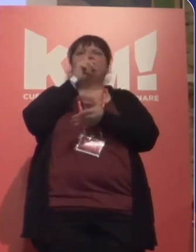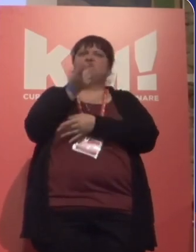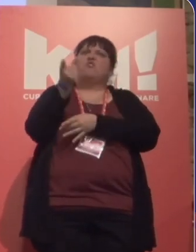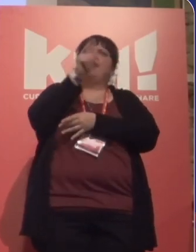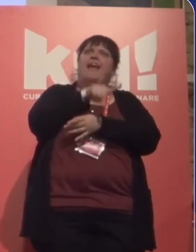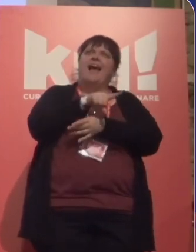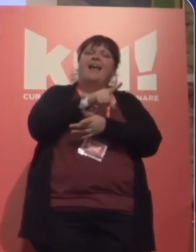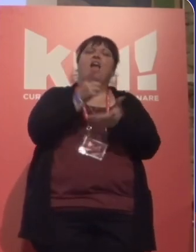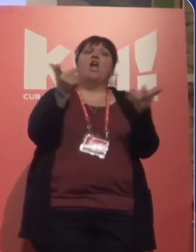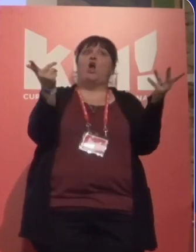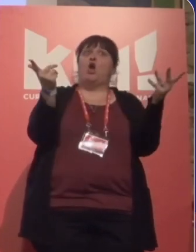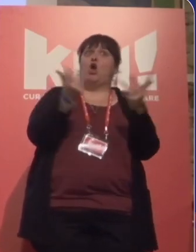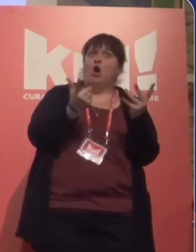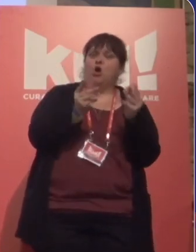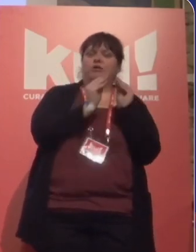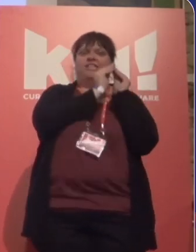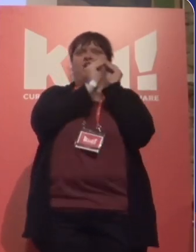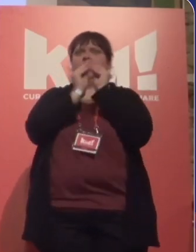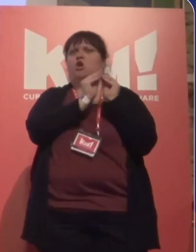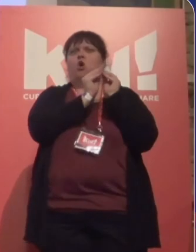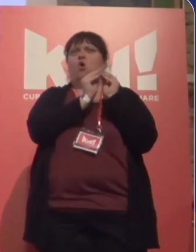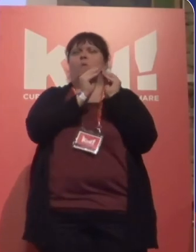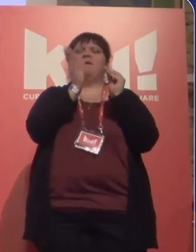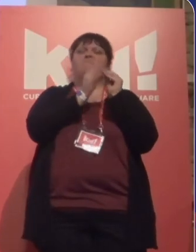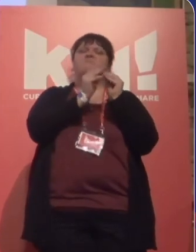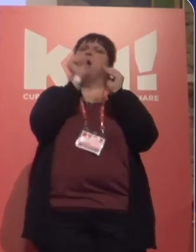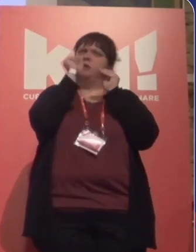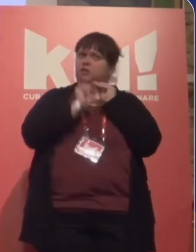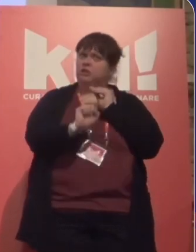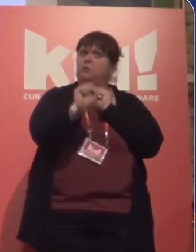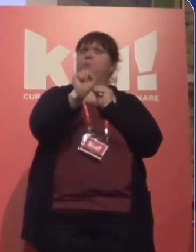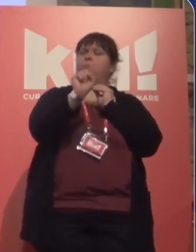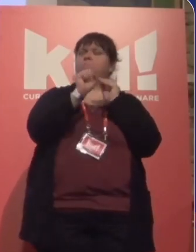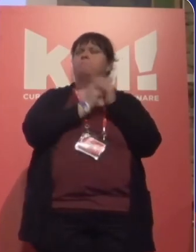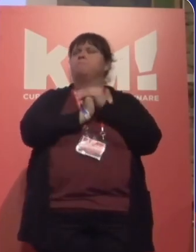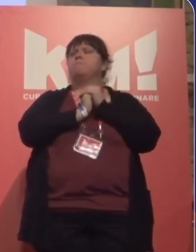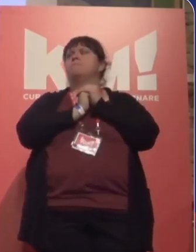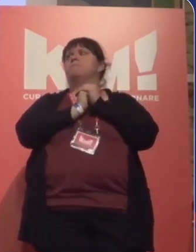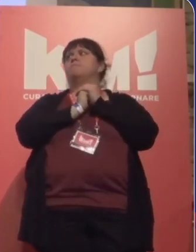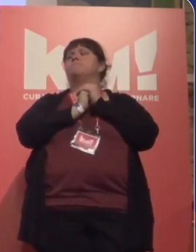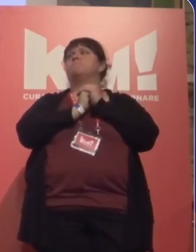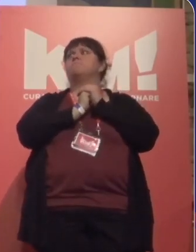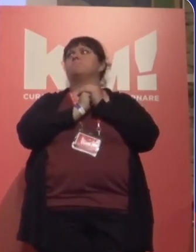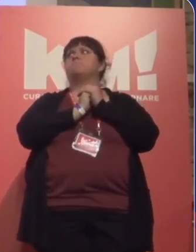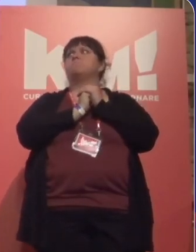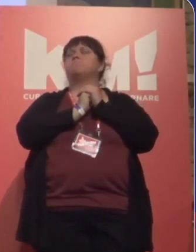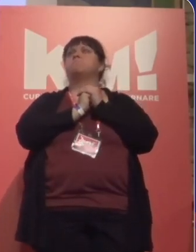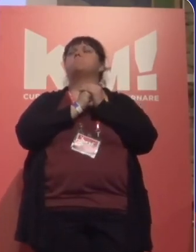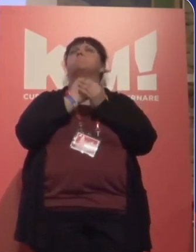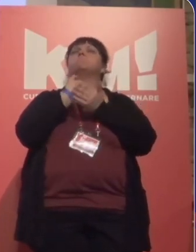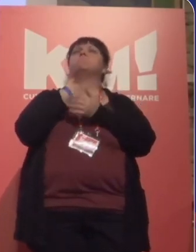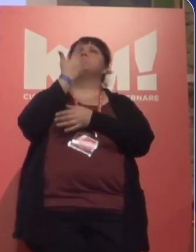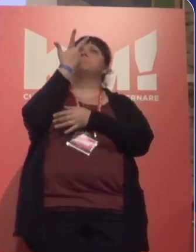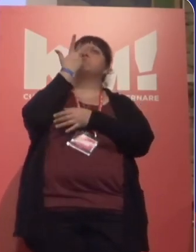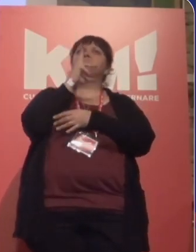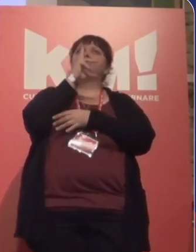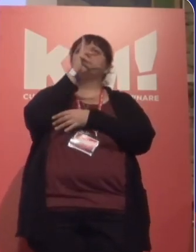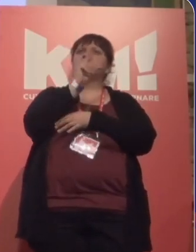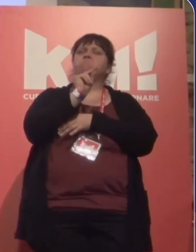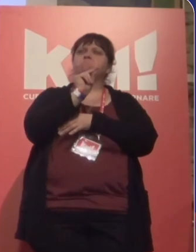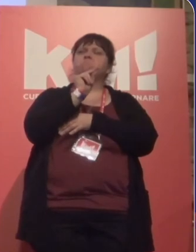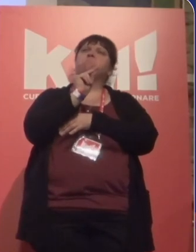quel che intendo dire è che la